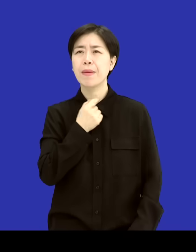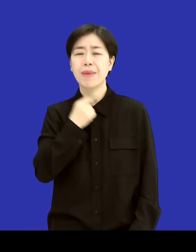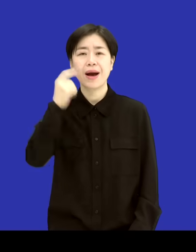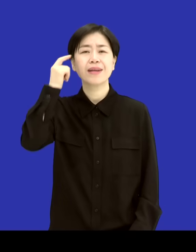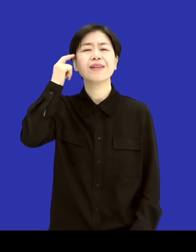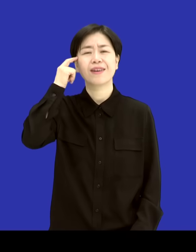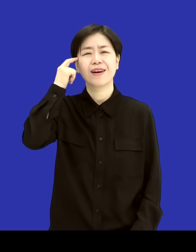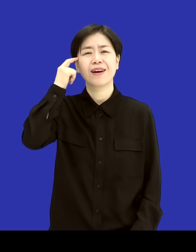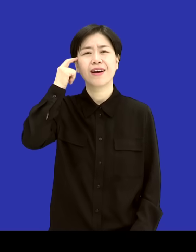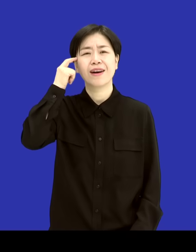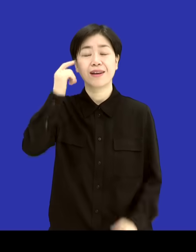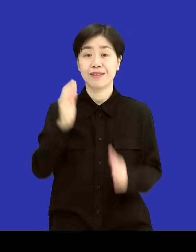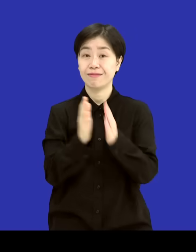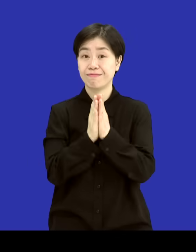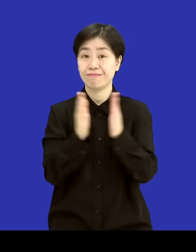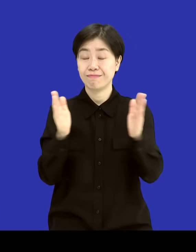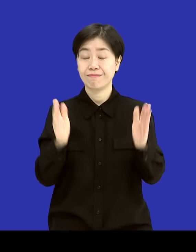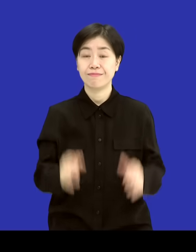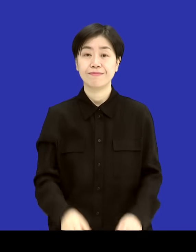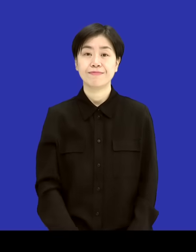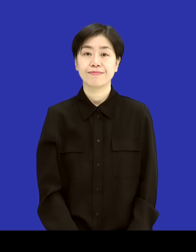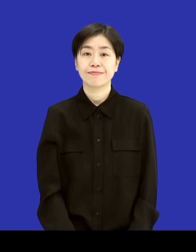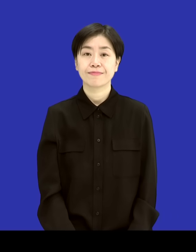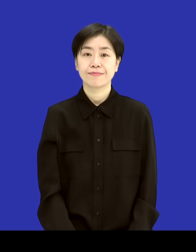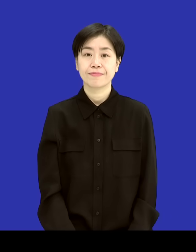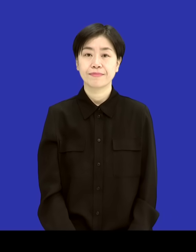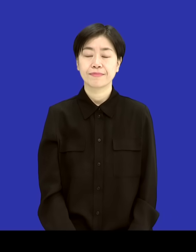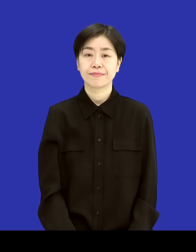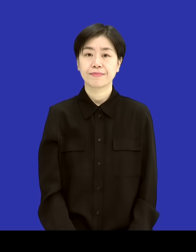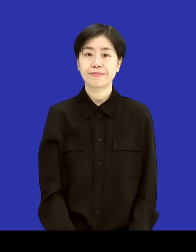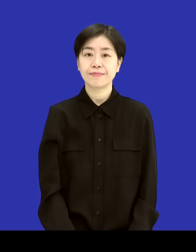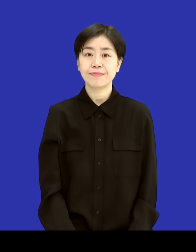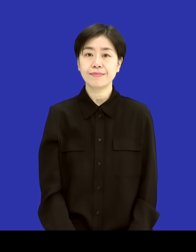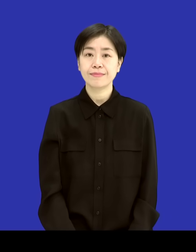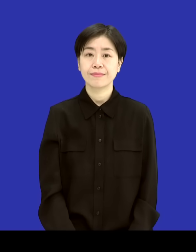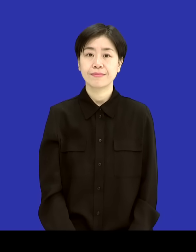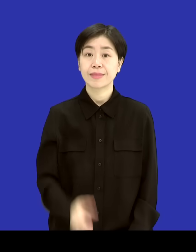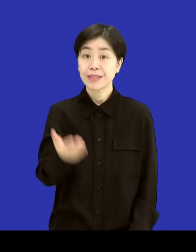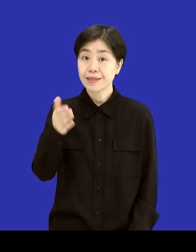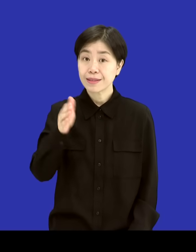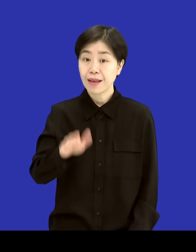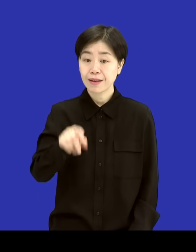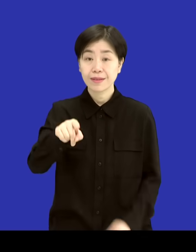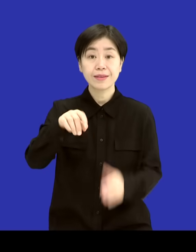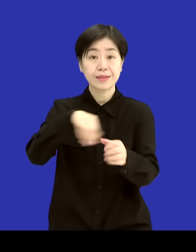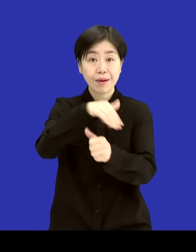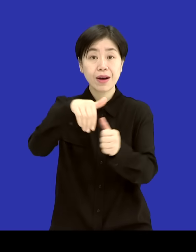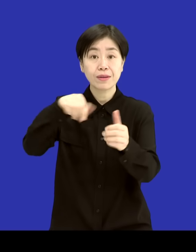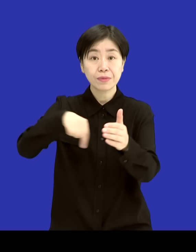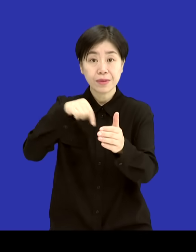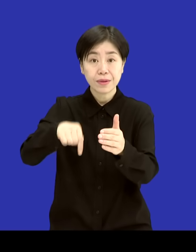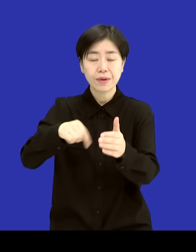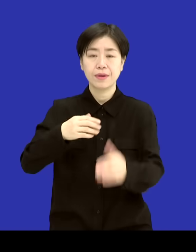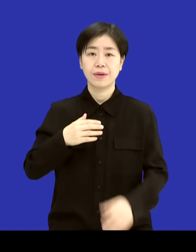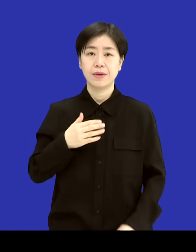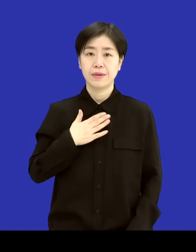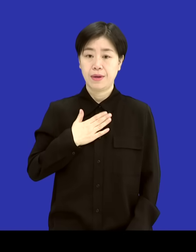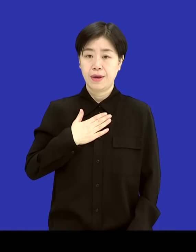꾸미고 해보자라는 거에 좀 또 생각을 하게 된 것 같아요. 근데 이때도 제가 계속